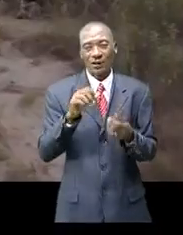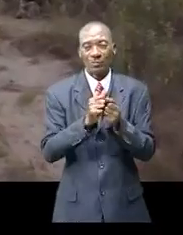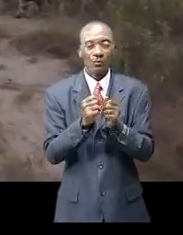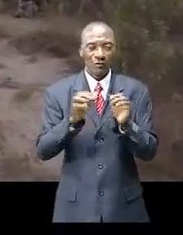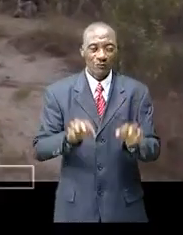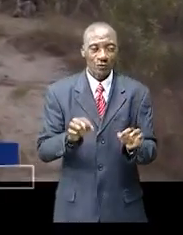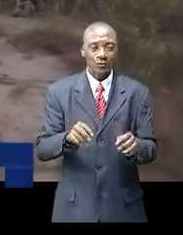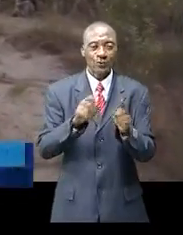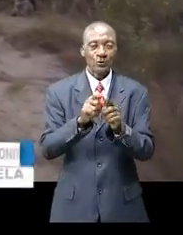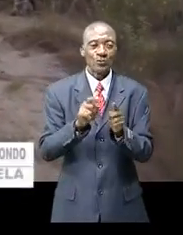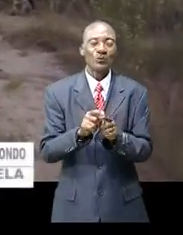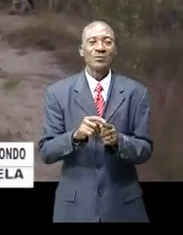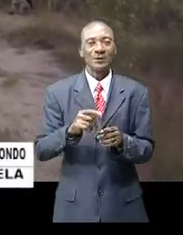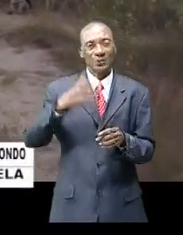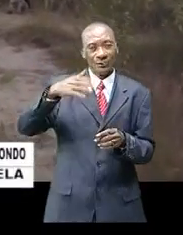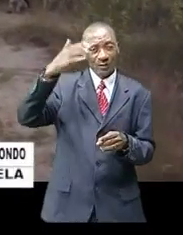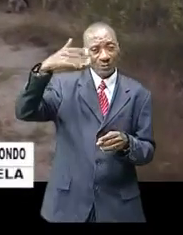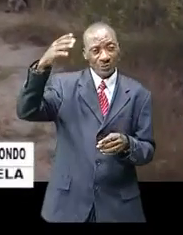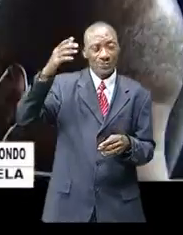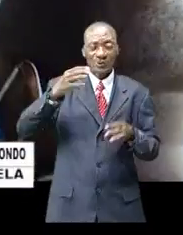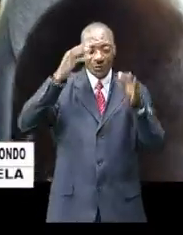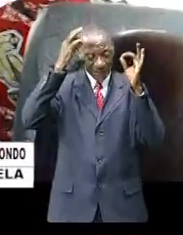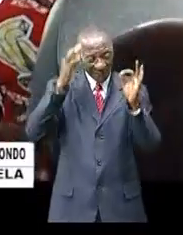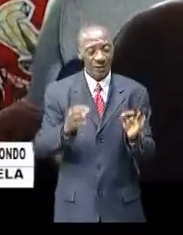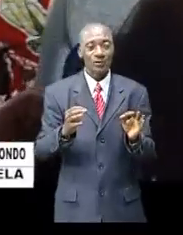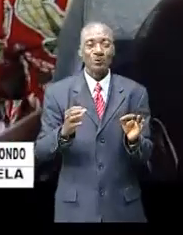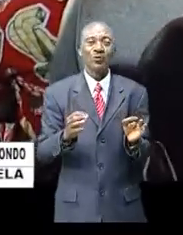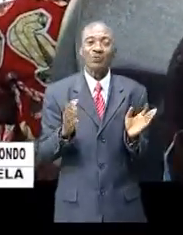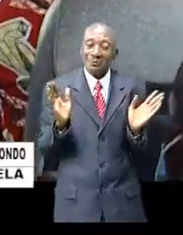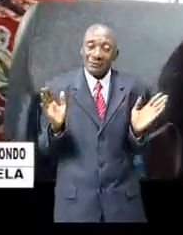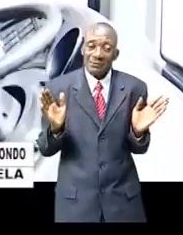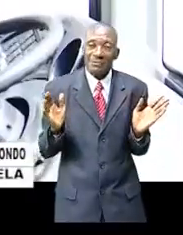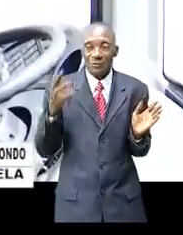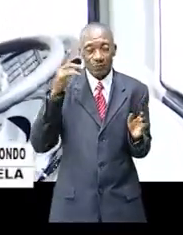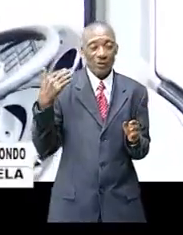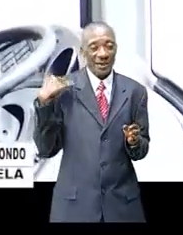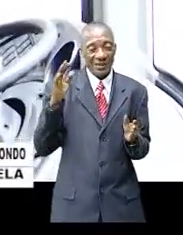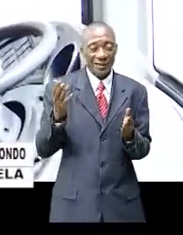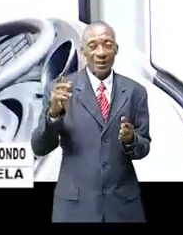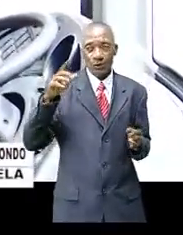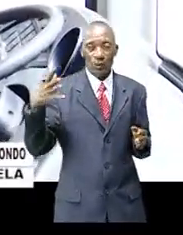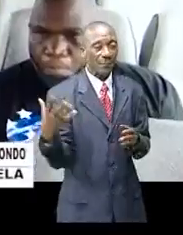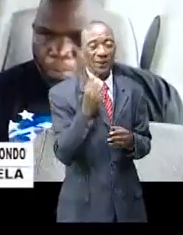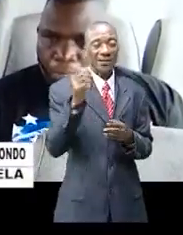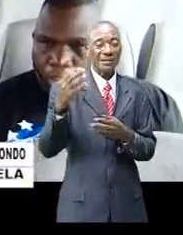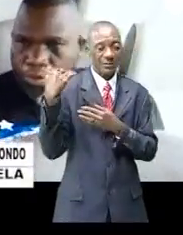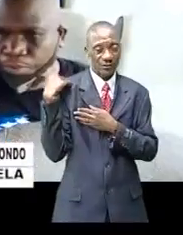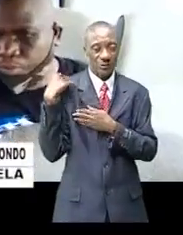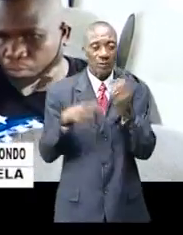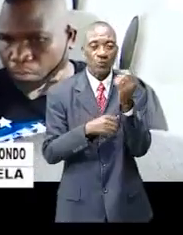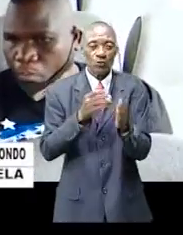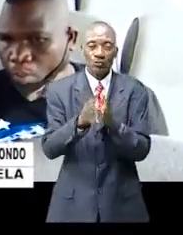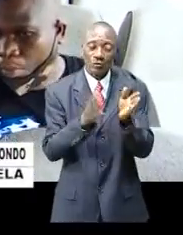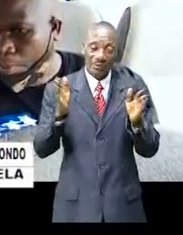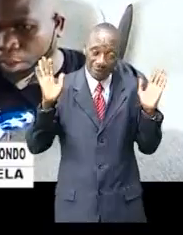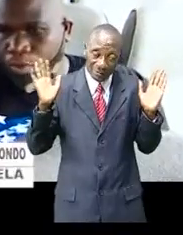Dans les jours qui suivent, de grandes décisions seront annoncées pour rétablir l'État dans ce droit. Les faussaires et autres prédateurs sont